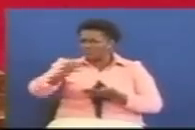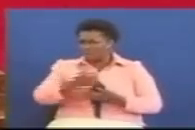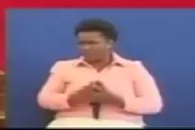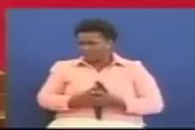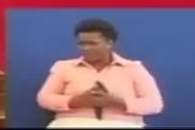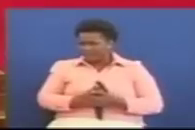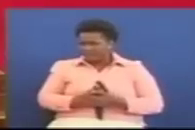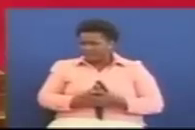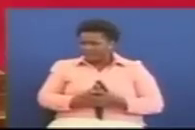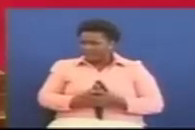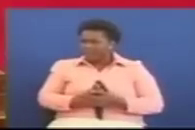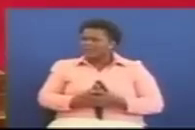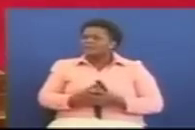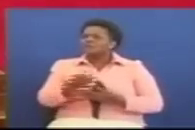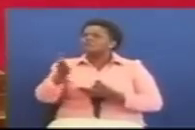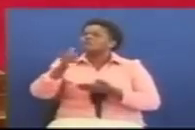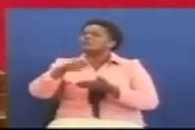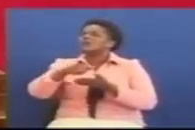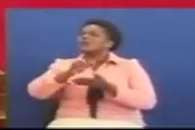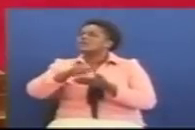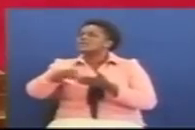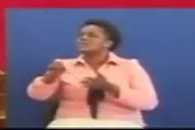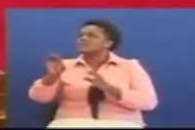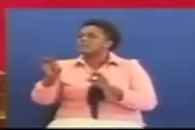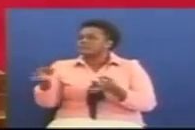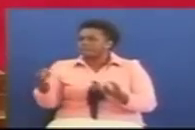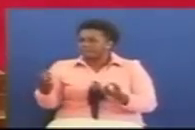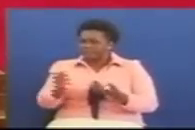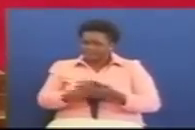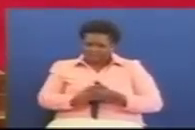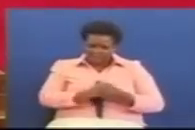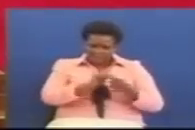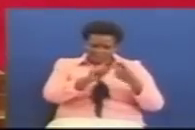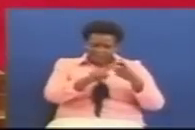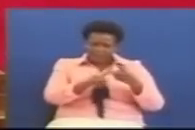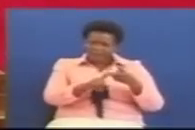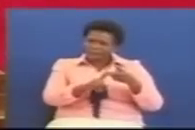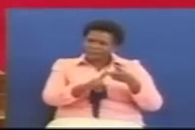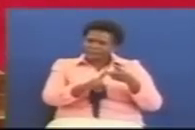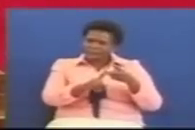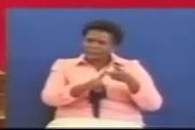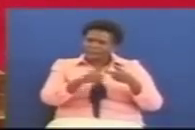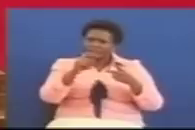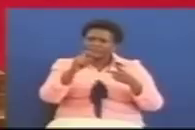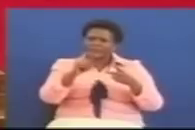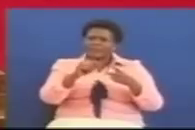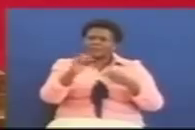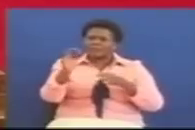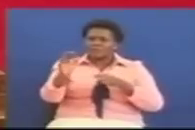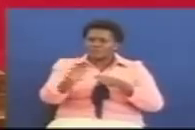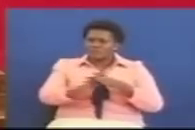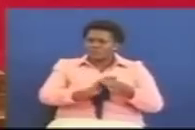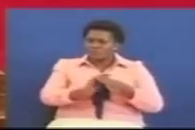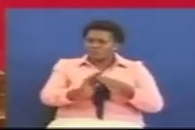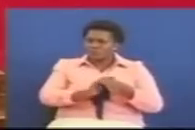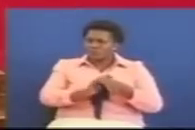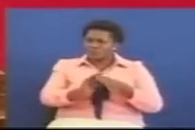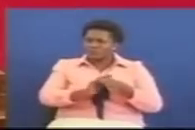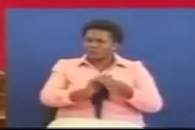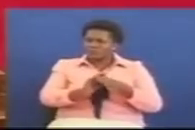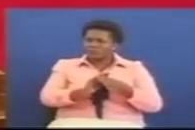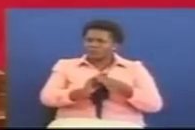kama swali lake la nyongeza namba moja. Lakini pia swali la Mheshimiwa Edwin Ngonyani ni